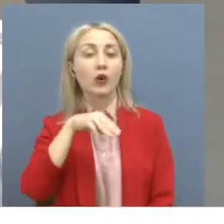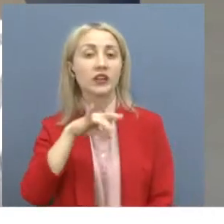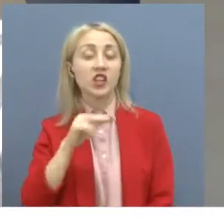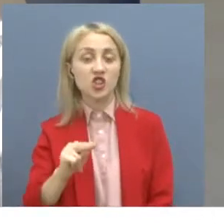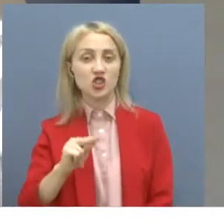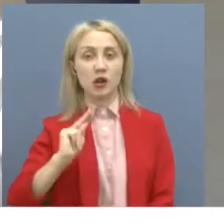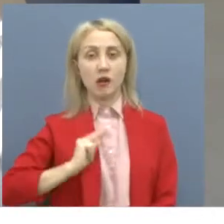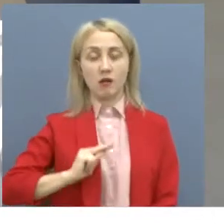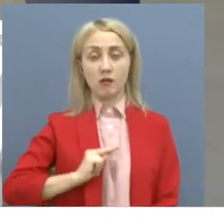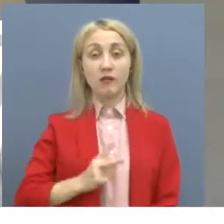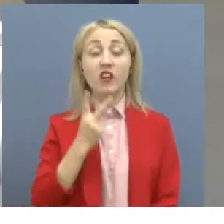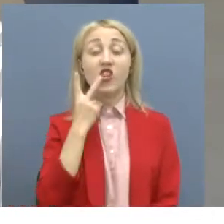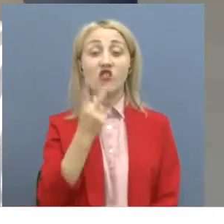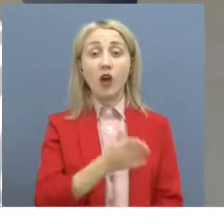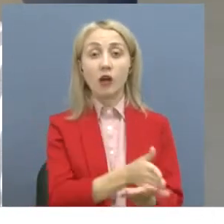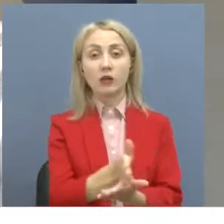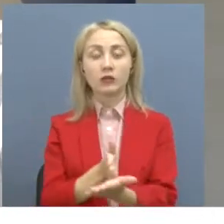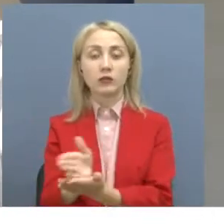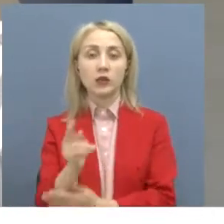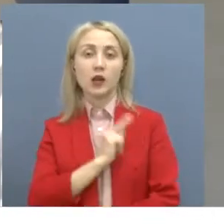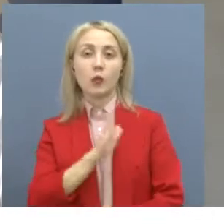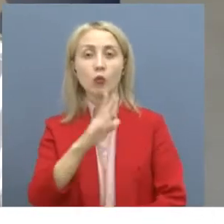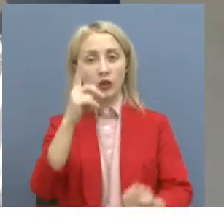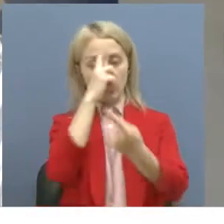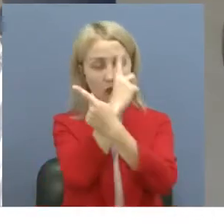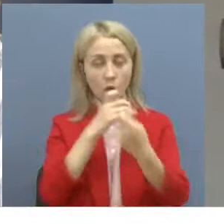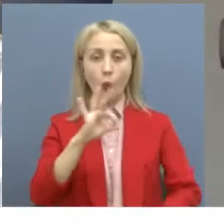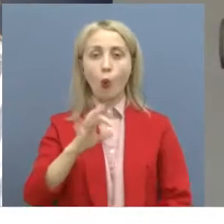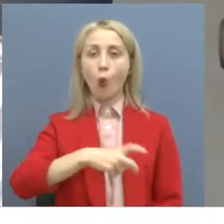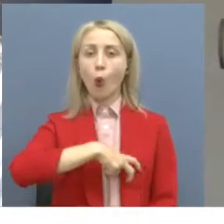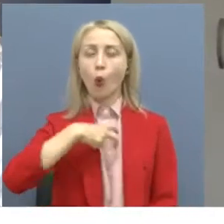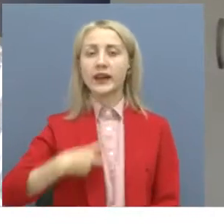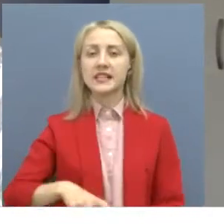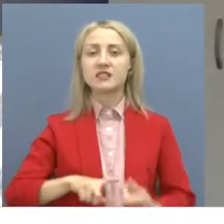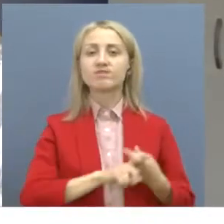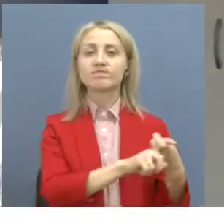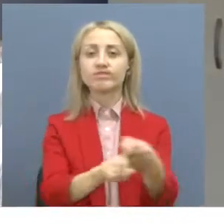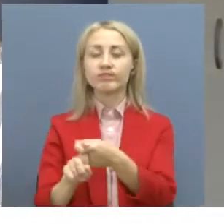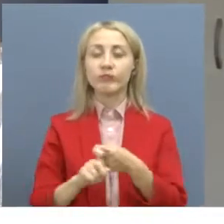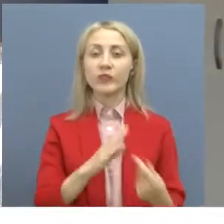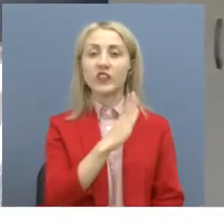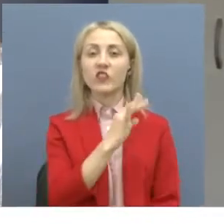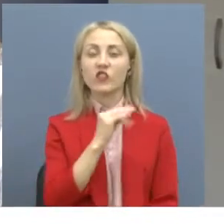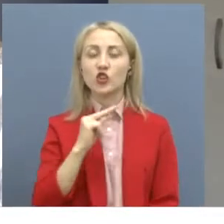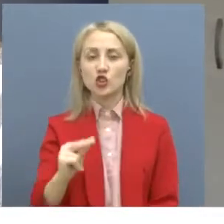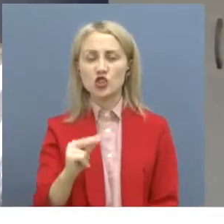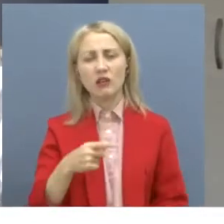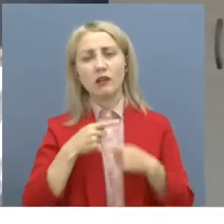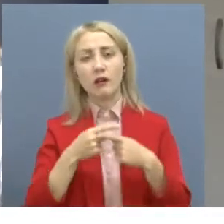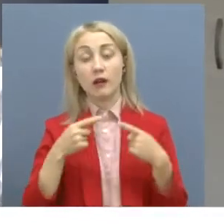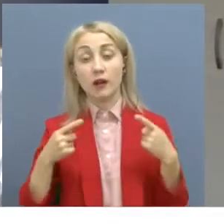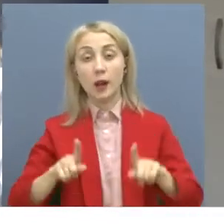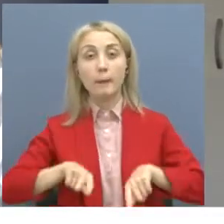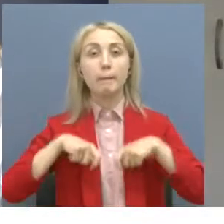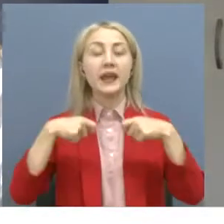жыныстық қатынас арқылы таралатынын халықты ақпараттандырамыз. Бұл ретте Ақмола облысында ВИЧ инфекциясын анықтау үшін